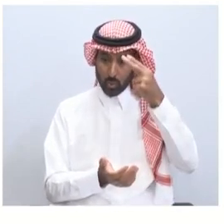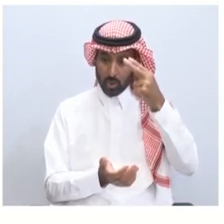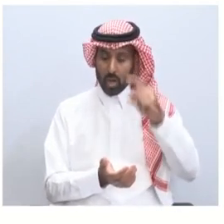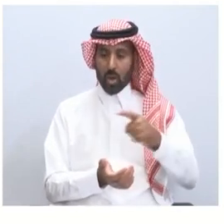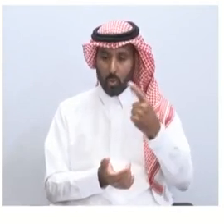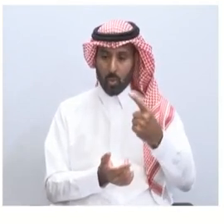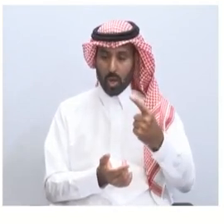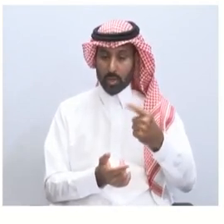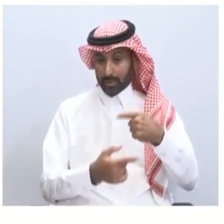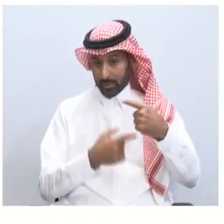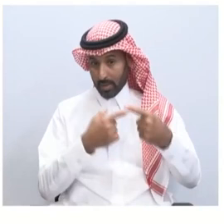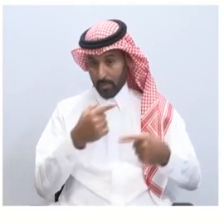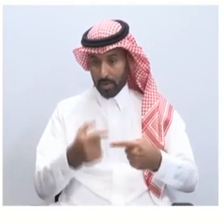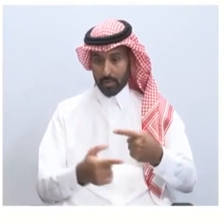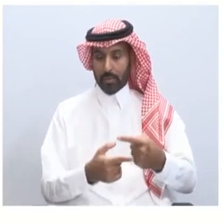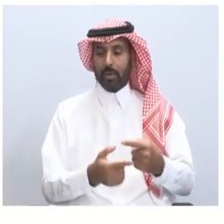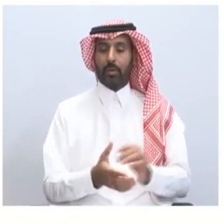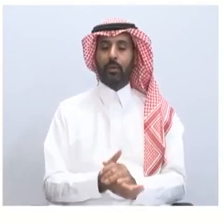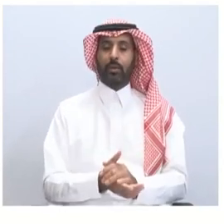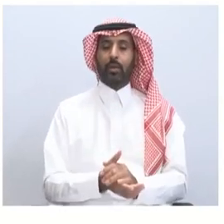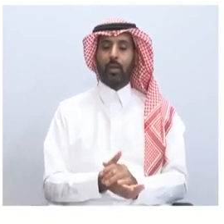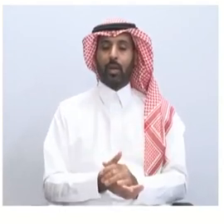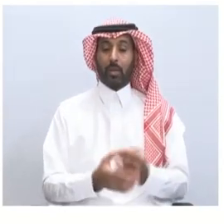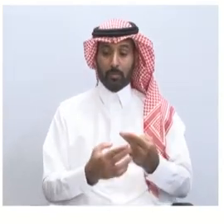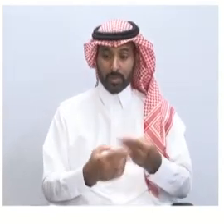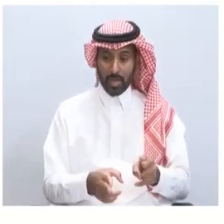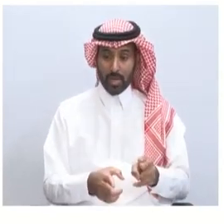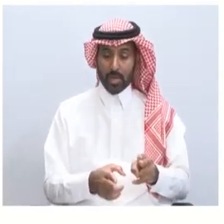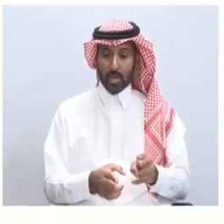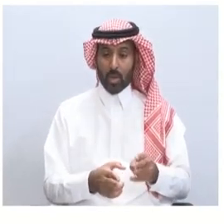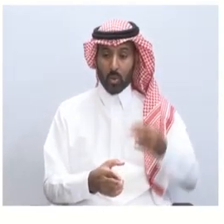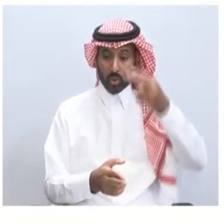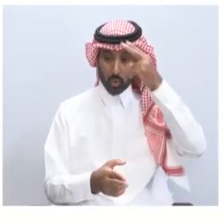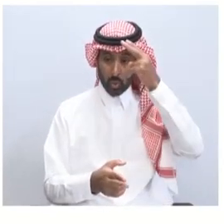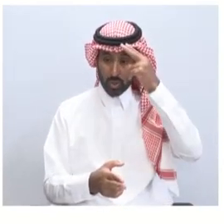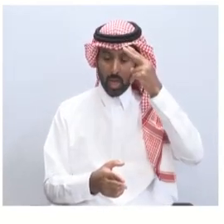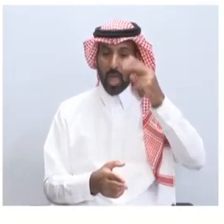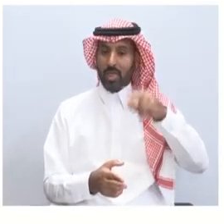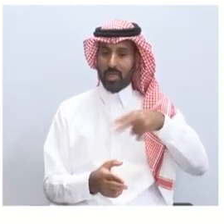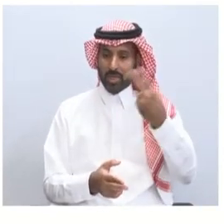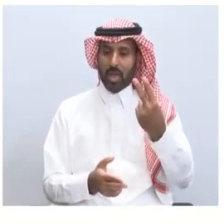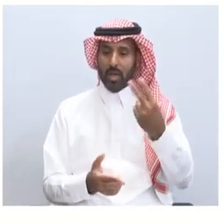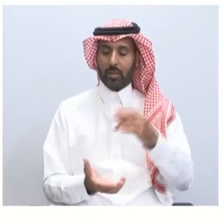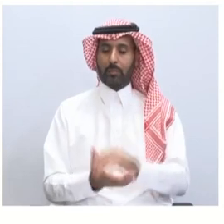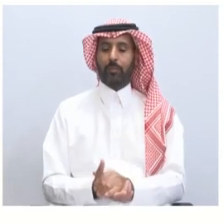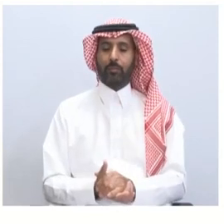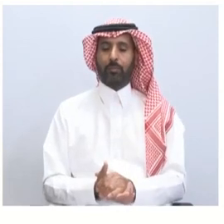واستمر ذلك حتى قيام الدوله السعوديه